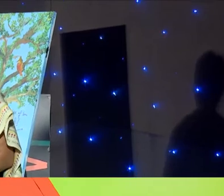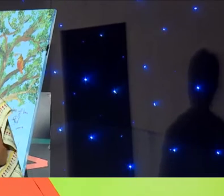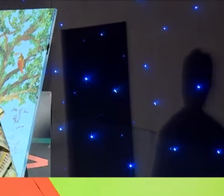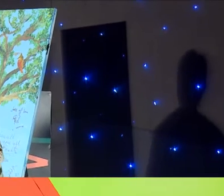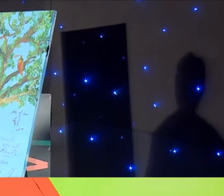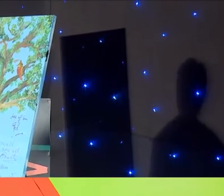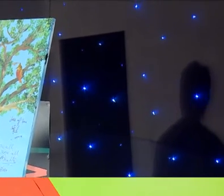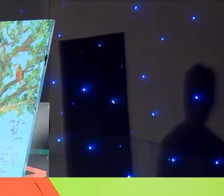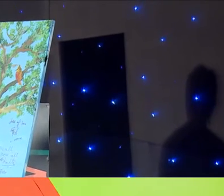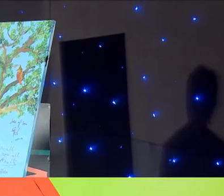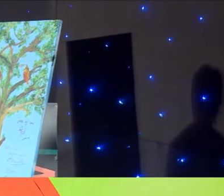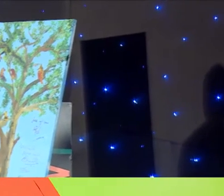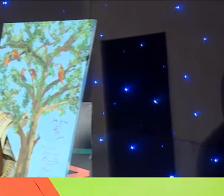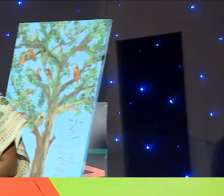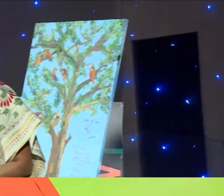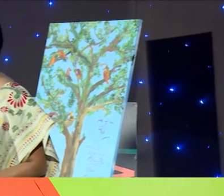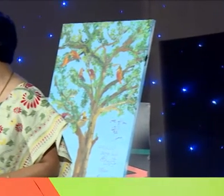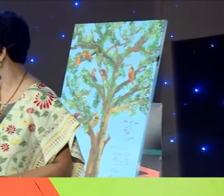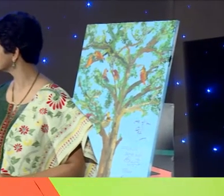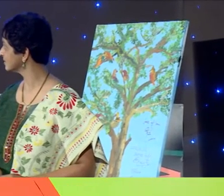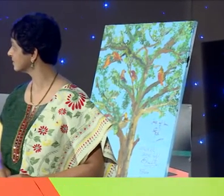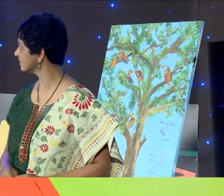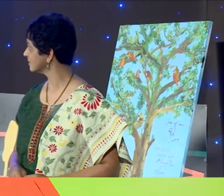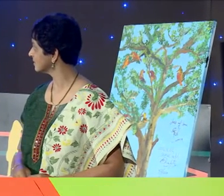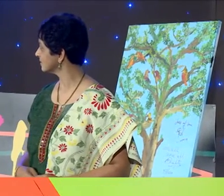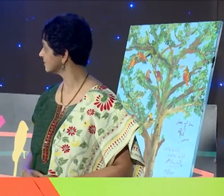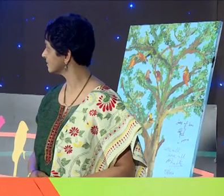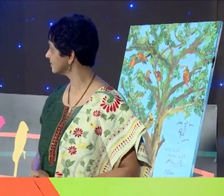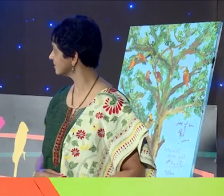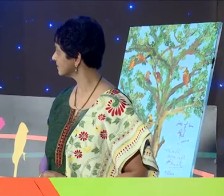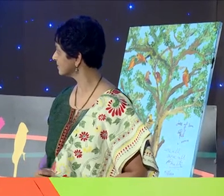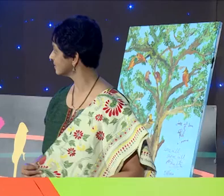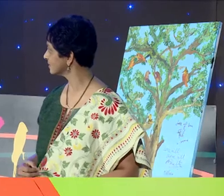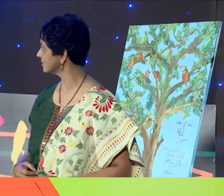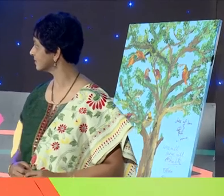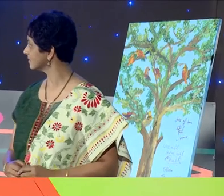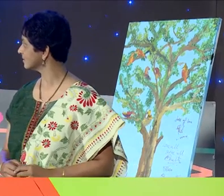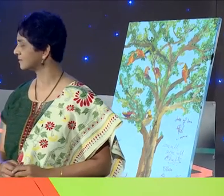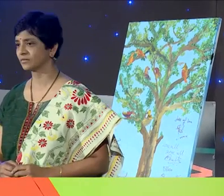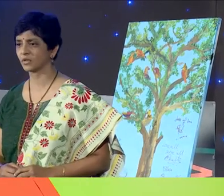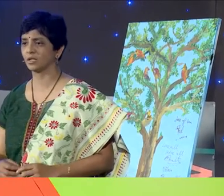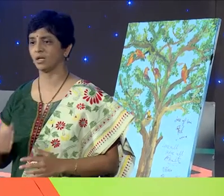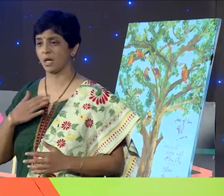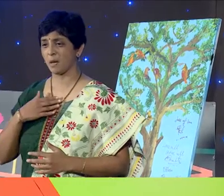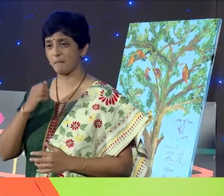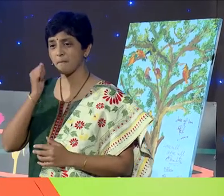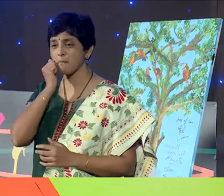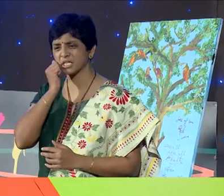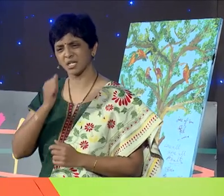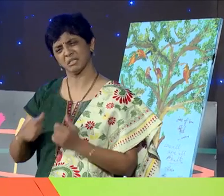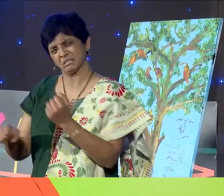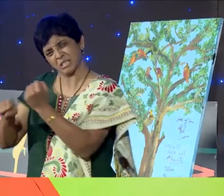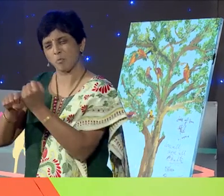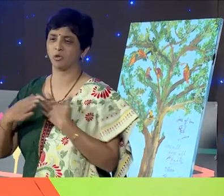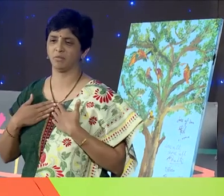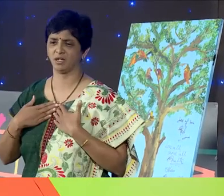करूं, पूरा घर मेसअप हो जाता, काफी बार पनिशमेंट मिलती, लेकिन माँ का बहुत सपोर्ट था, वो मेरी बेस्ट फ्रेंड